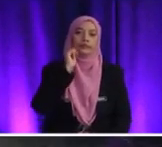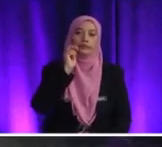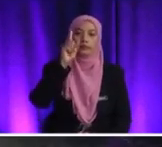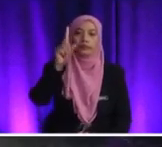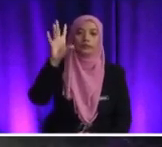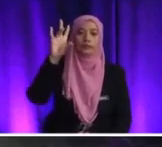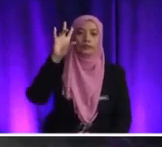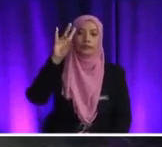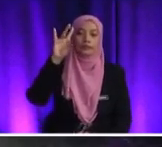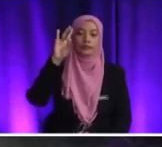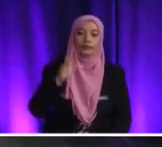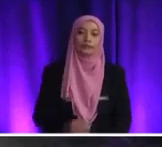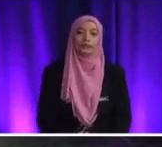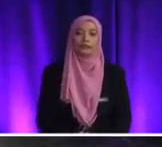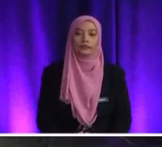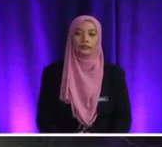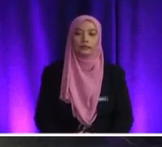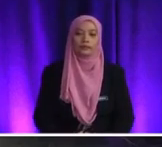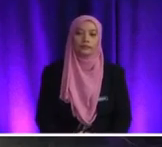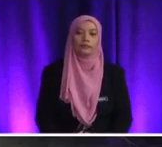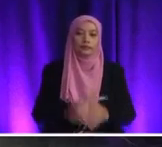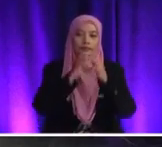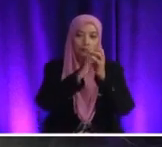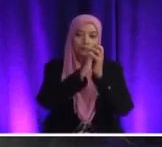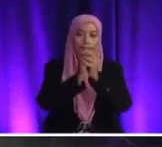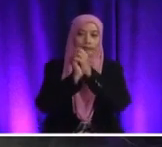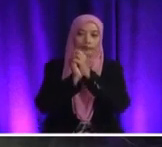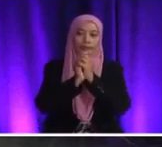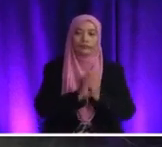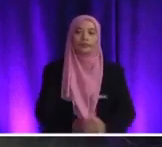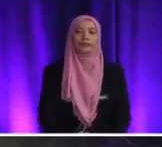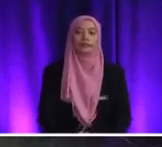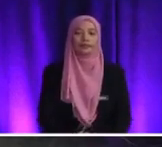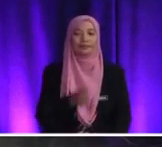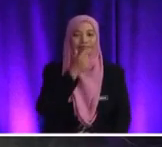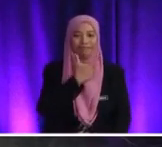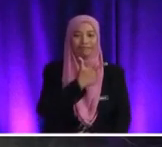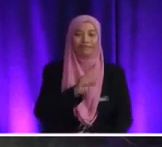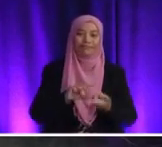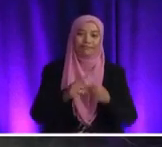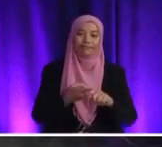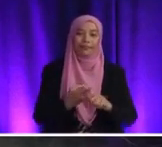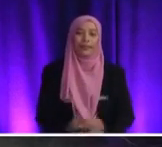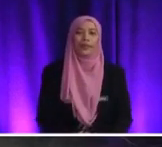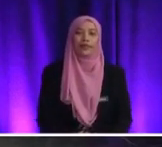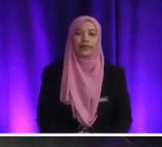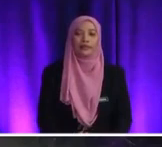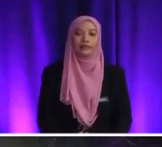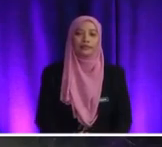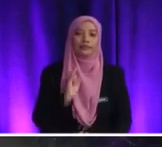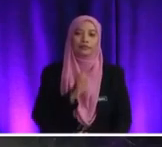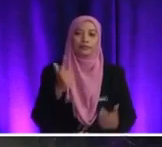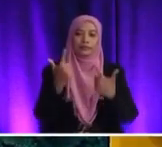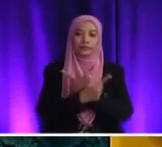bintang-bintang untuk anianash Senyumnya mana Nah Kita Lawan siapa banyak bintang